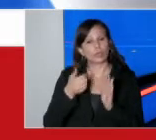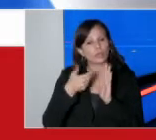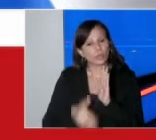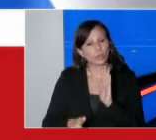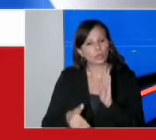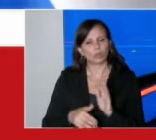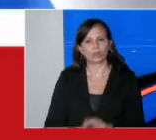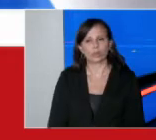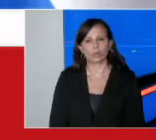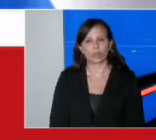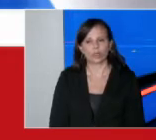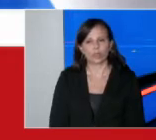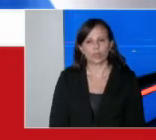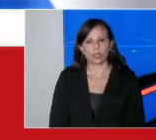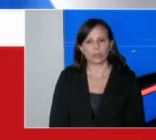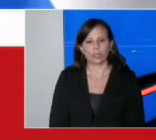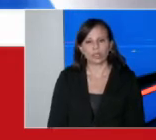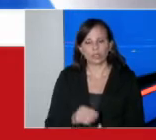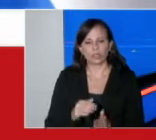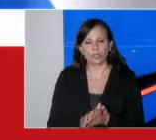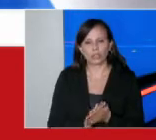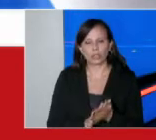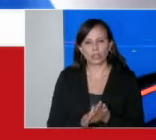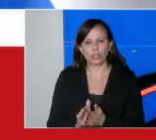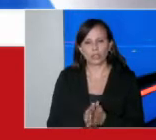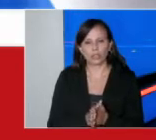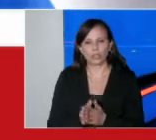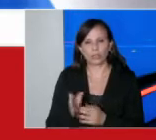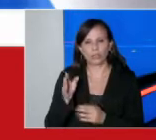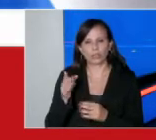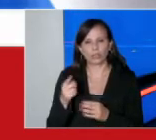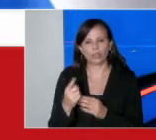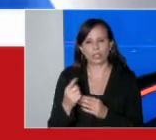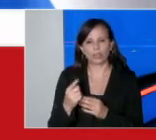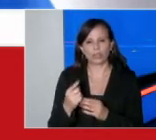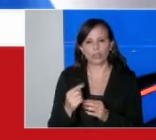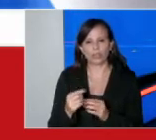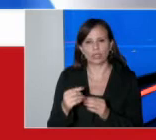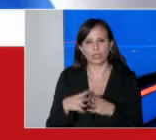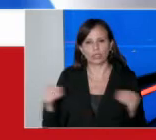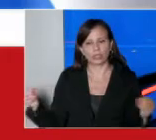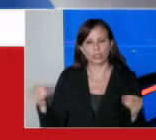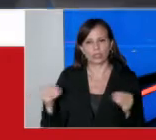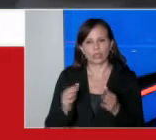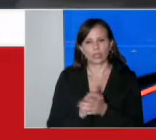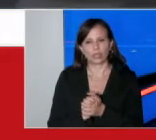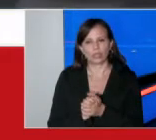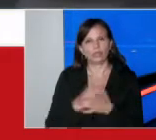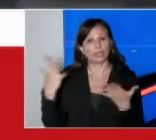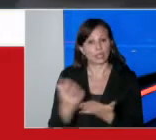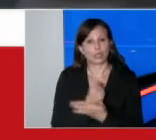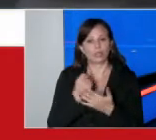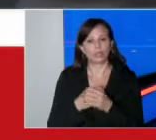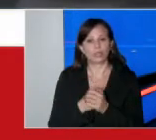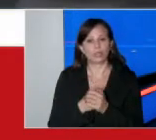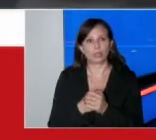מסוים, עדיין הנזק, לא, הנזק נעלם במחיר, בהישג שבסופו של